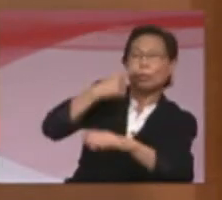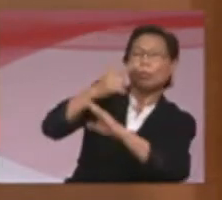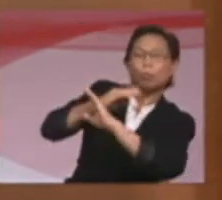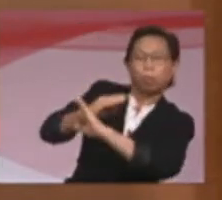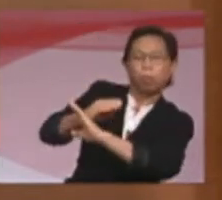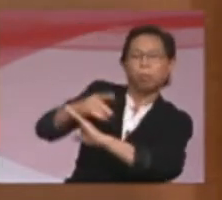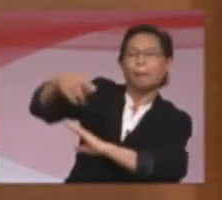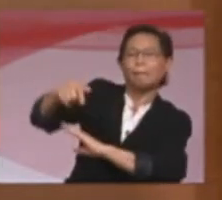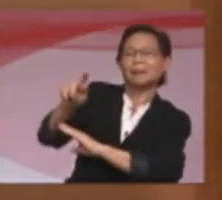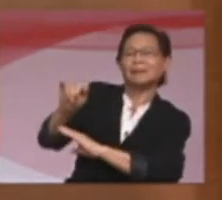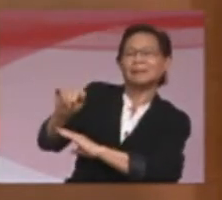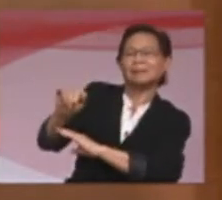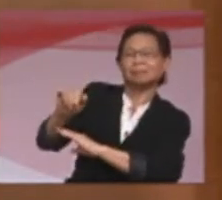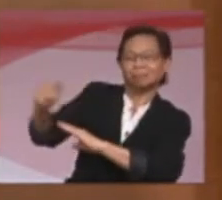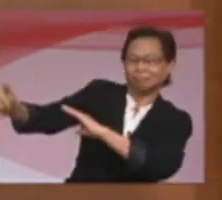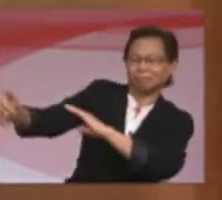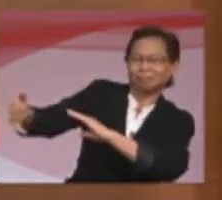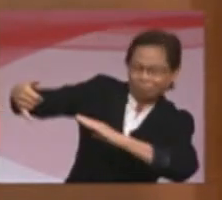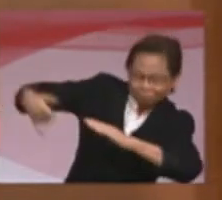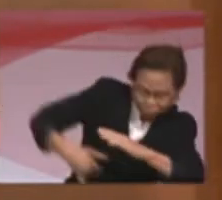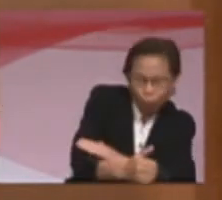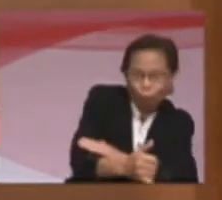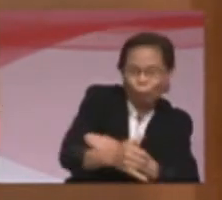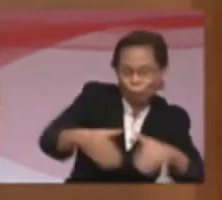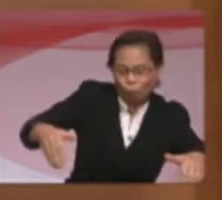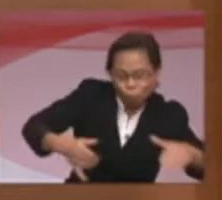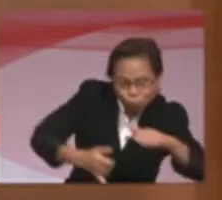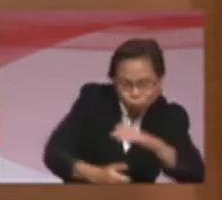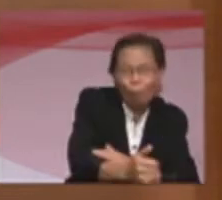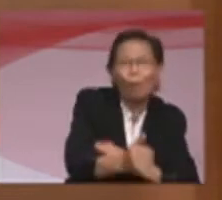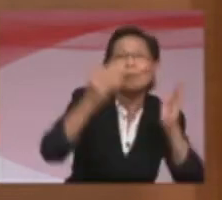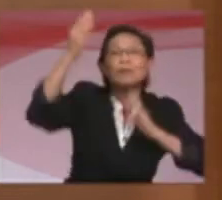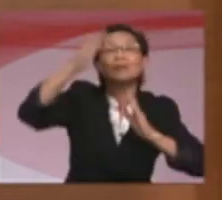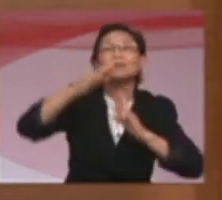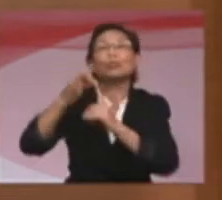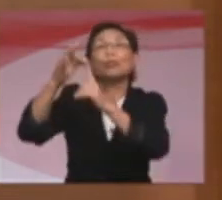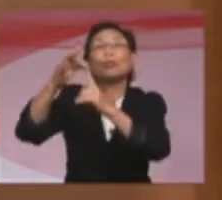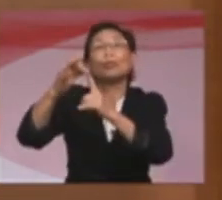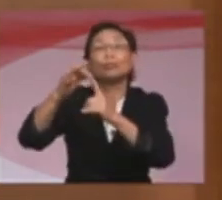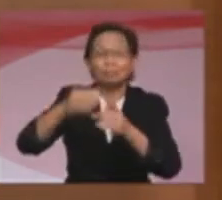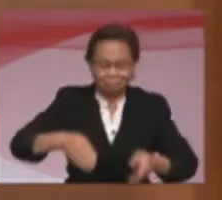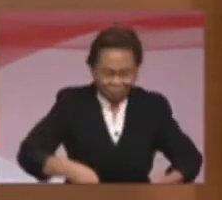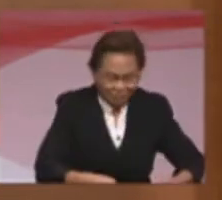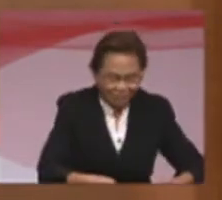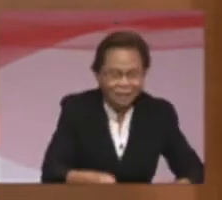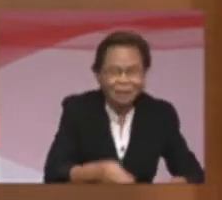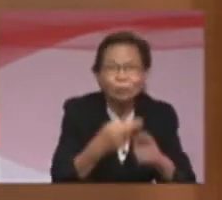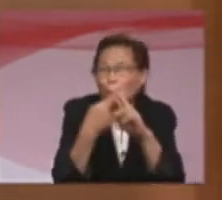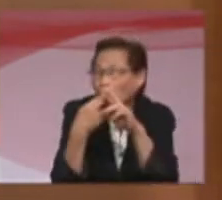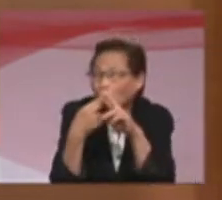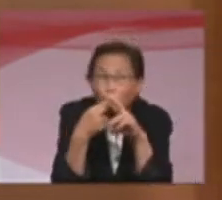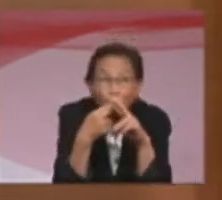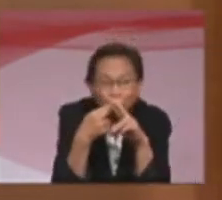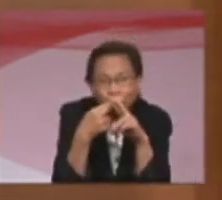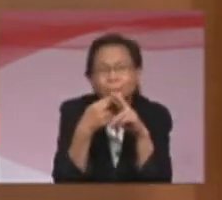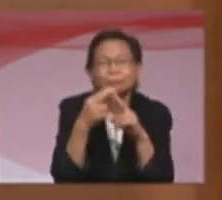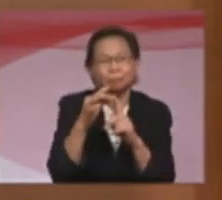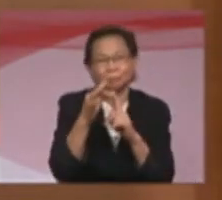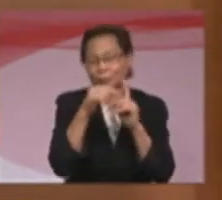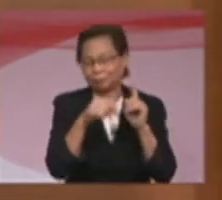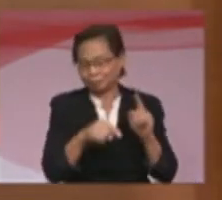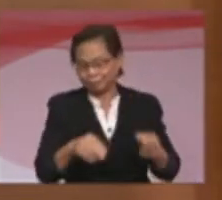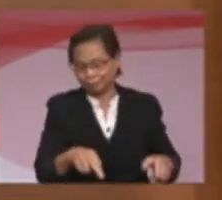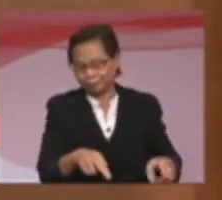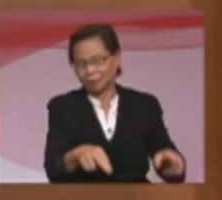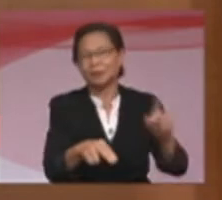daripada membolosi sempadan negara, terutamanya melalui lorong-lorong tikus. Dari 1